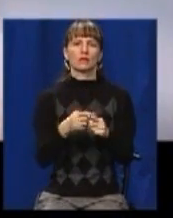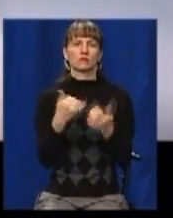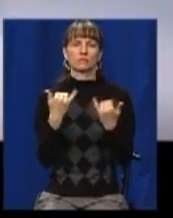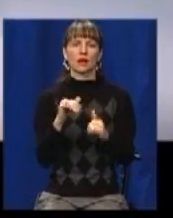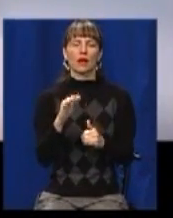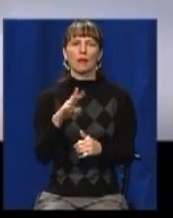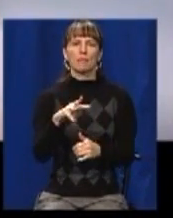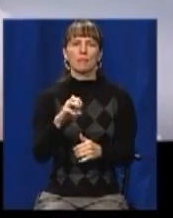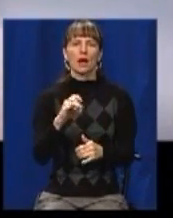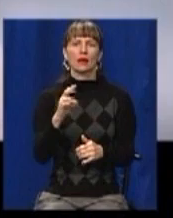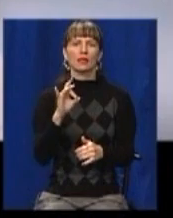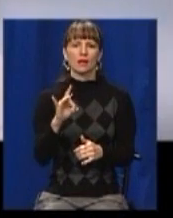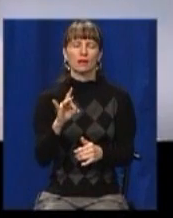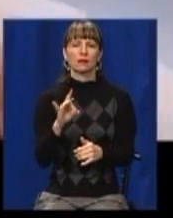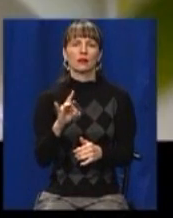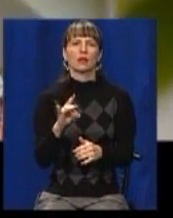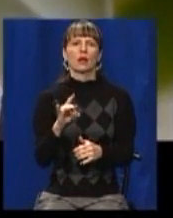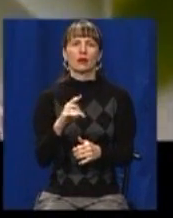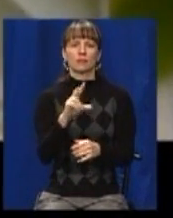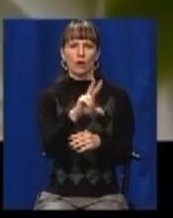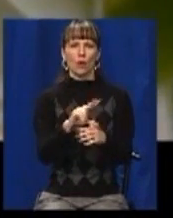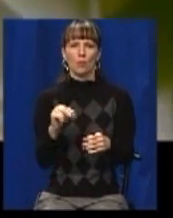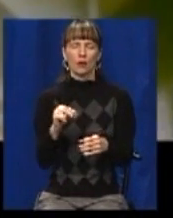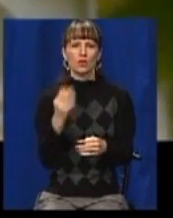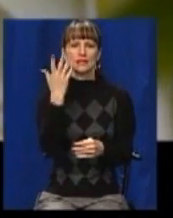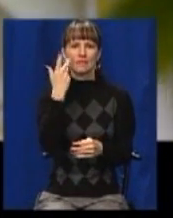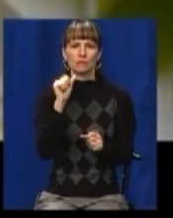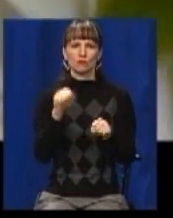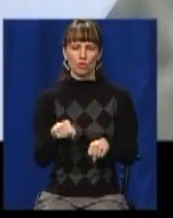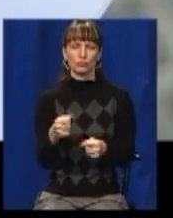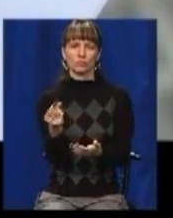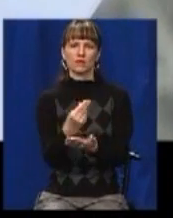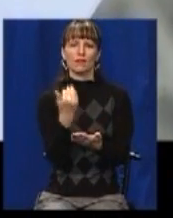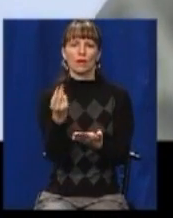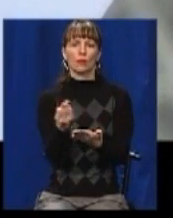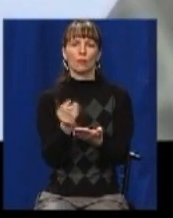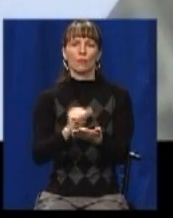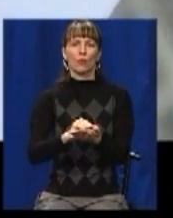сканує бажаний колір і зможе його відтворити на вашому папері. Знахідка